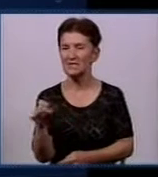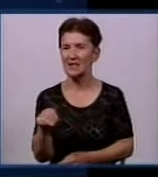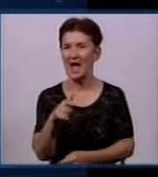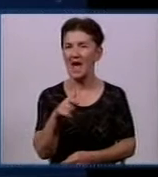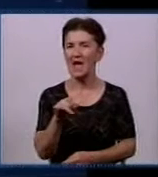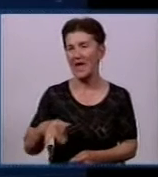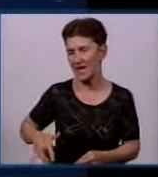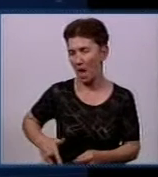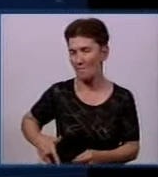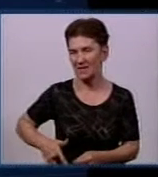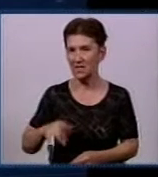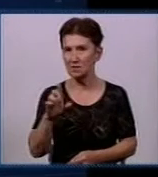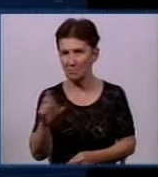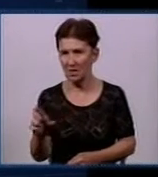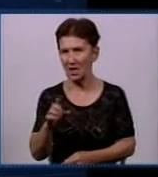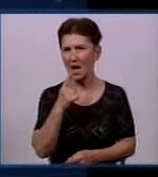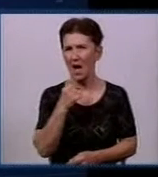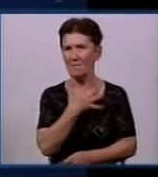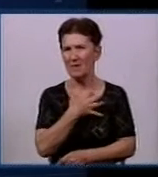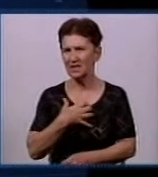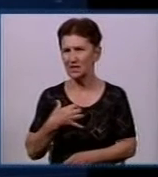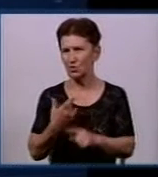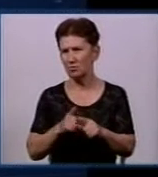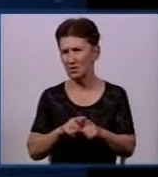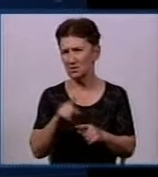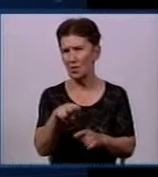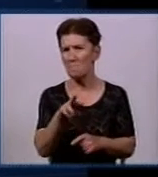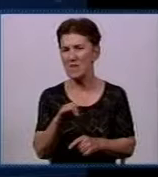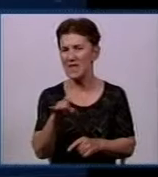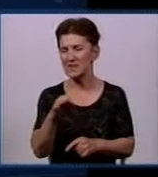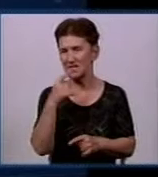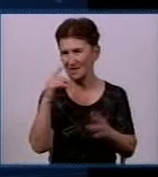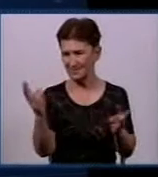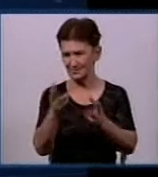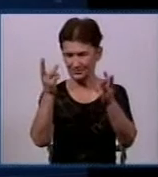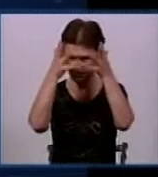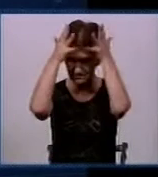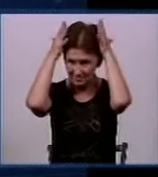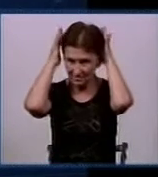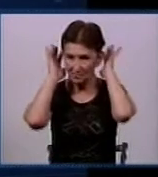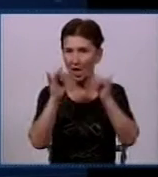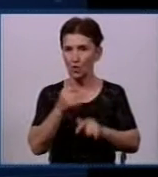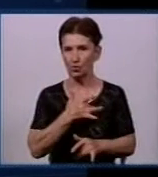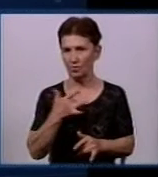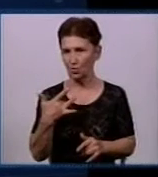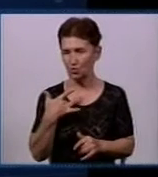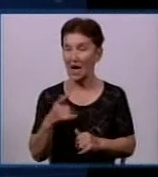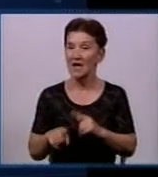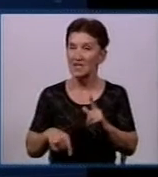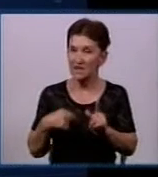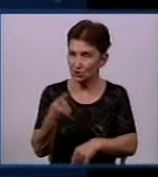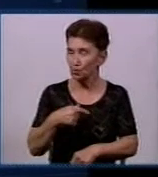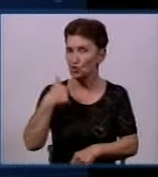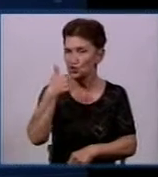Б, кору, краснухи та паротиту, бактеріального менінгіту, а також проти туберкульозу. Наступного разу у поліклініці Марійку